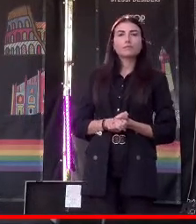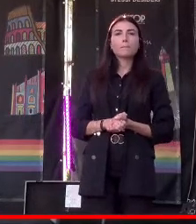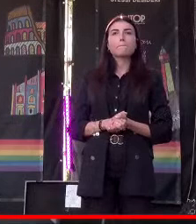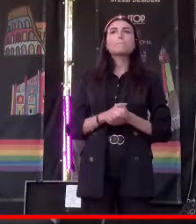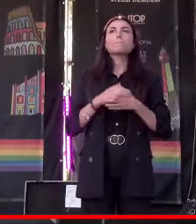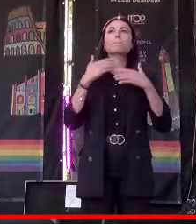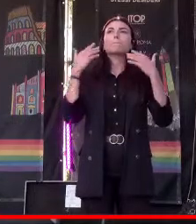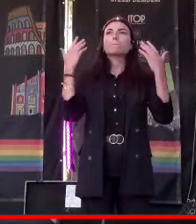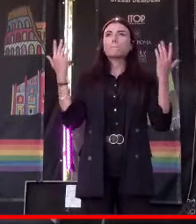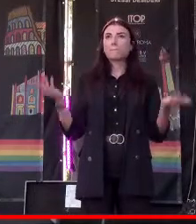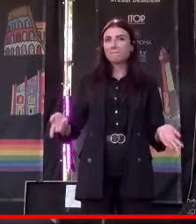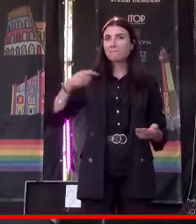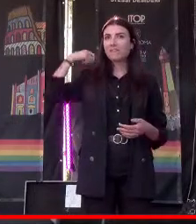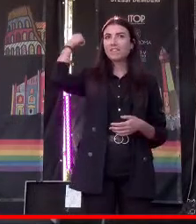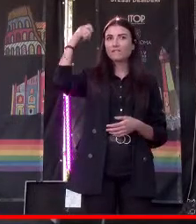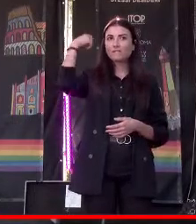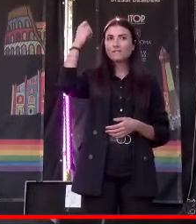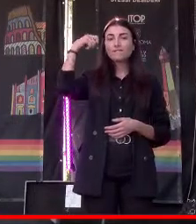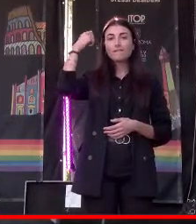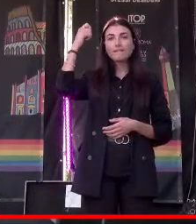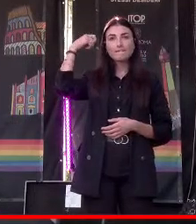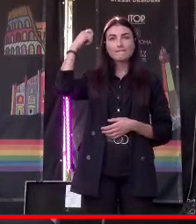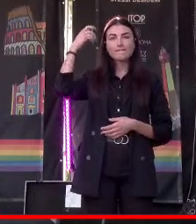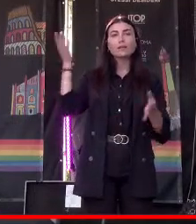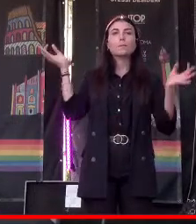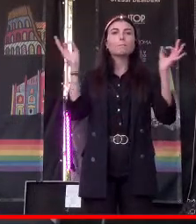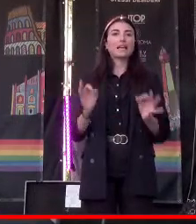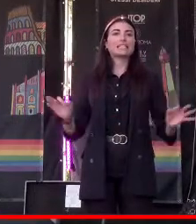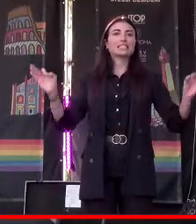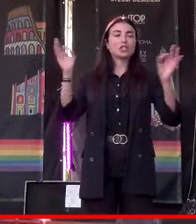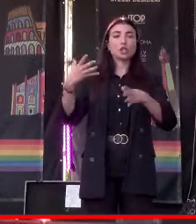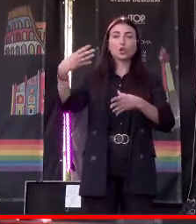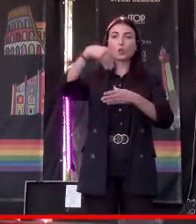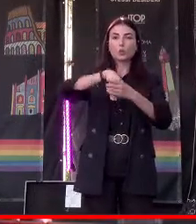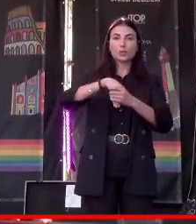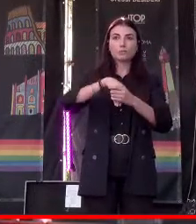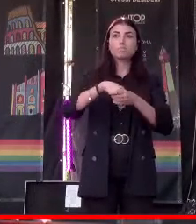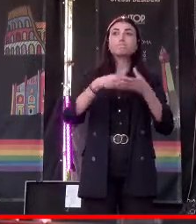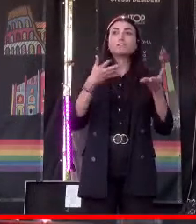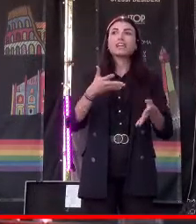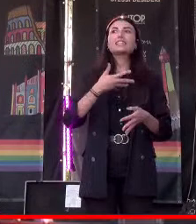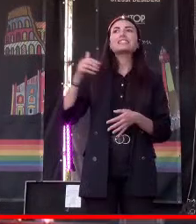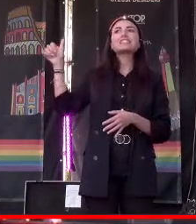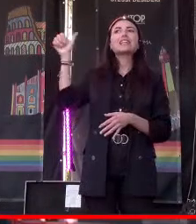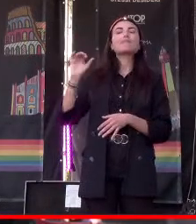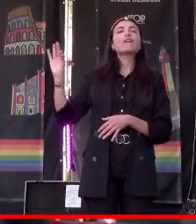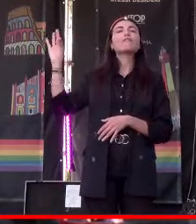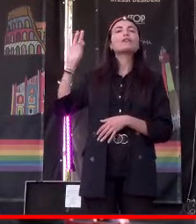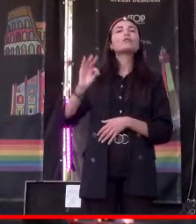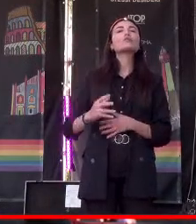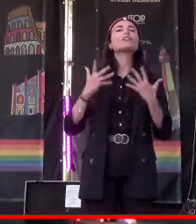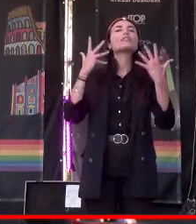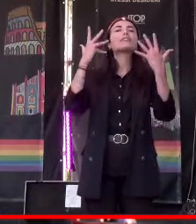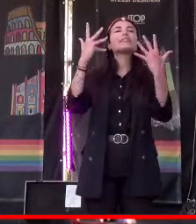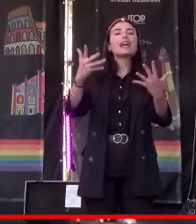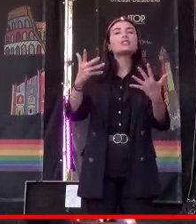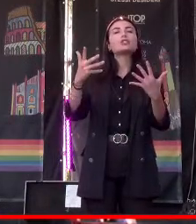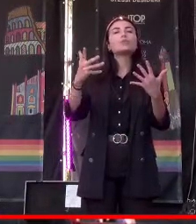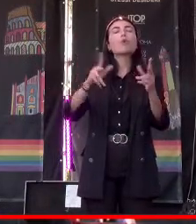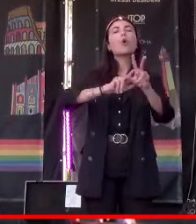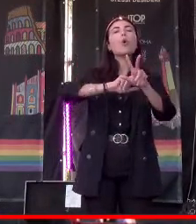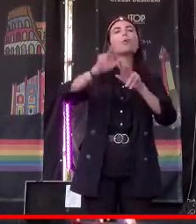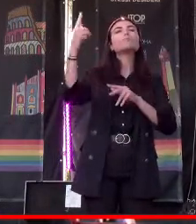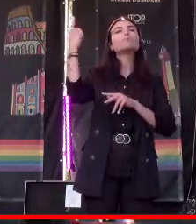E questo era un video di una passeggiata inclusiva. Qui abbiamo Silvia Fiorucci del 10° municipio, che è uno